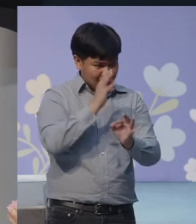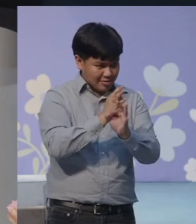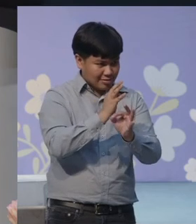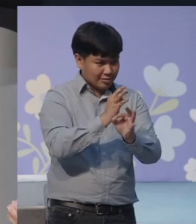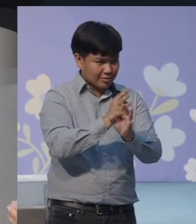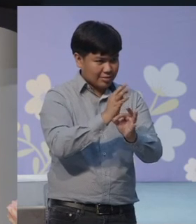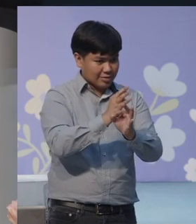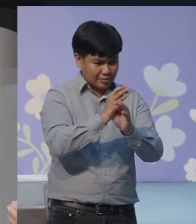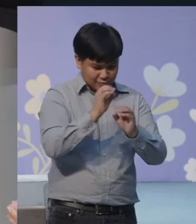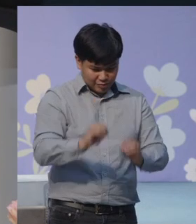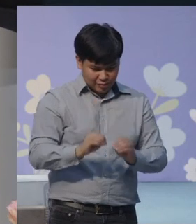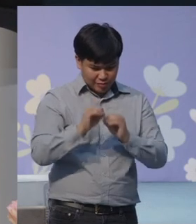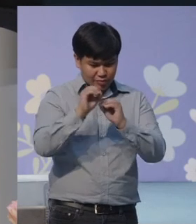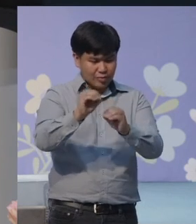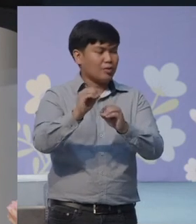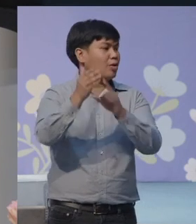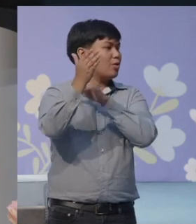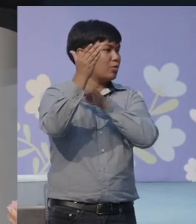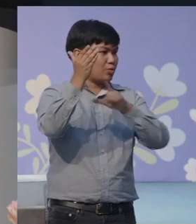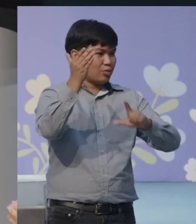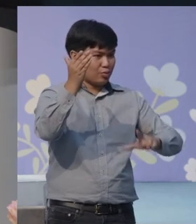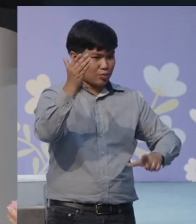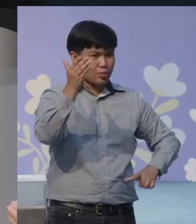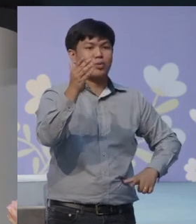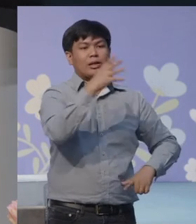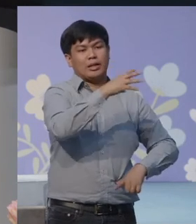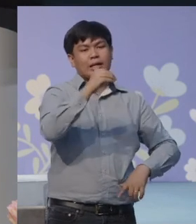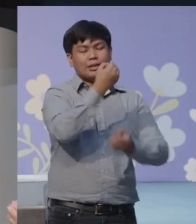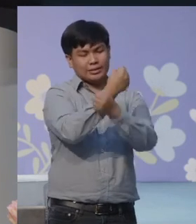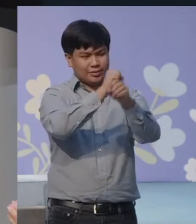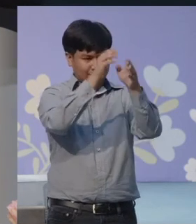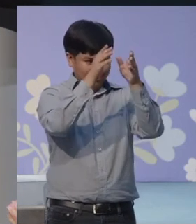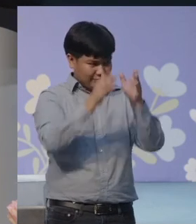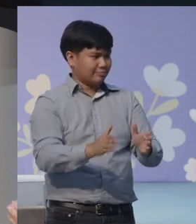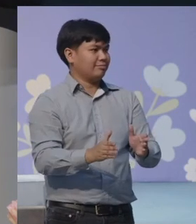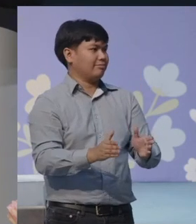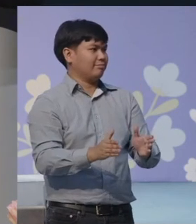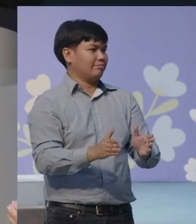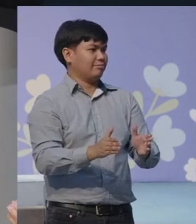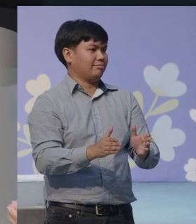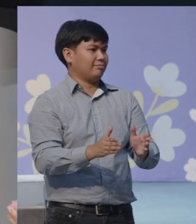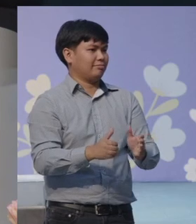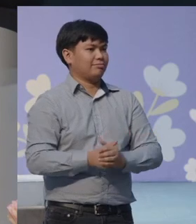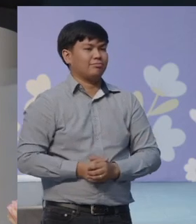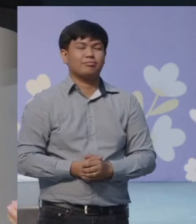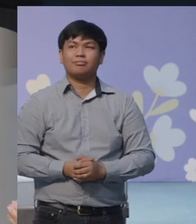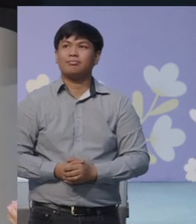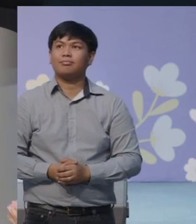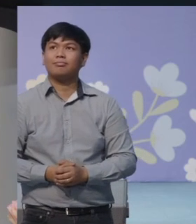pinanampalatayaan na aking Diyos at tagapagligtas.